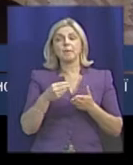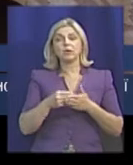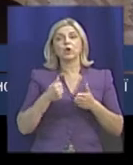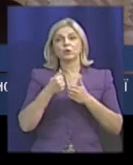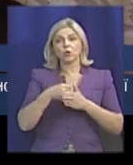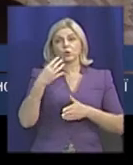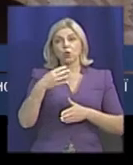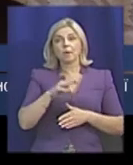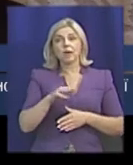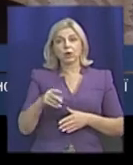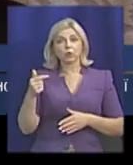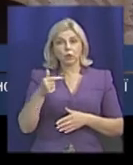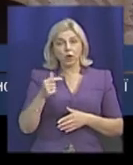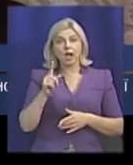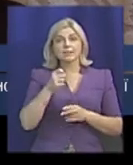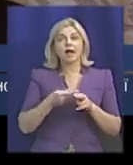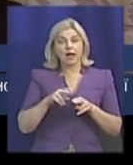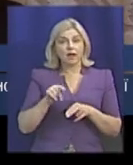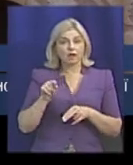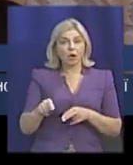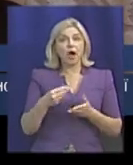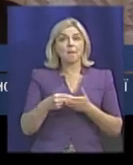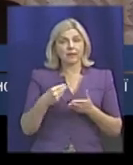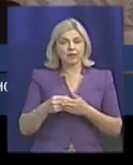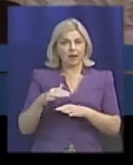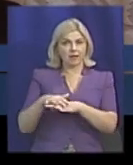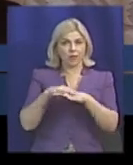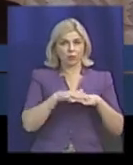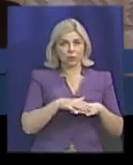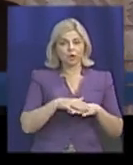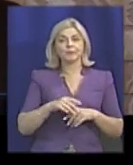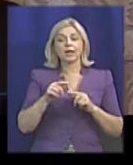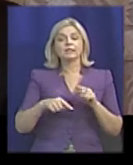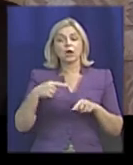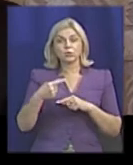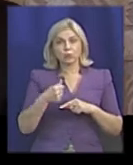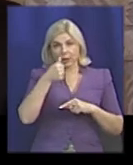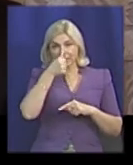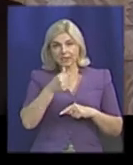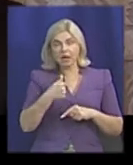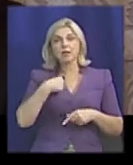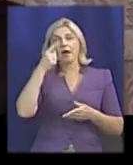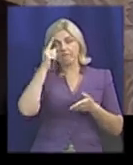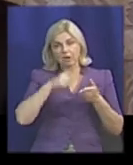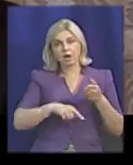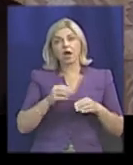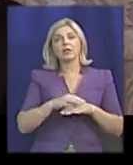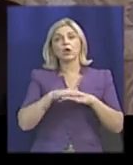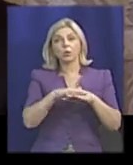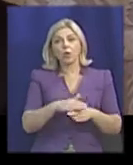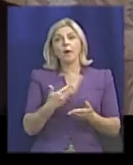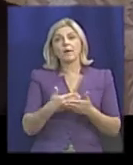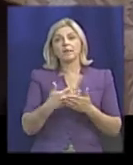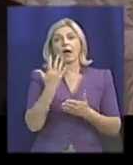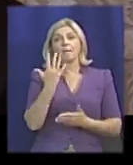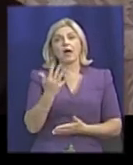гривень, і за рахунок збільшеного статутного капіталу йдуть надходження. В наступному місяці, я сподіваюся, що надходжень буде понад 5